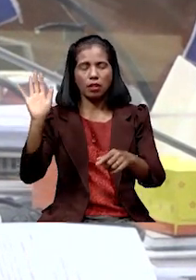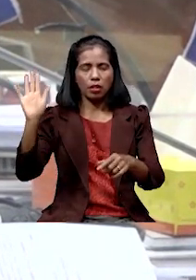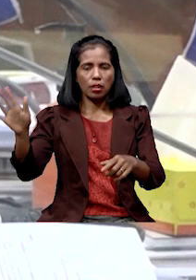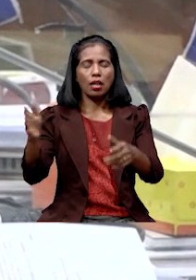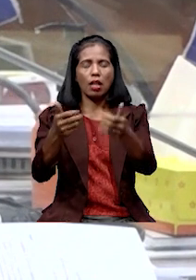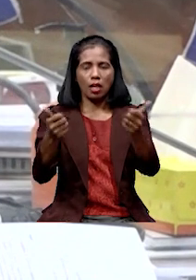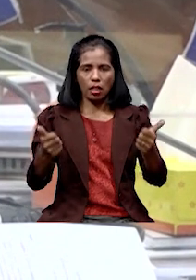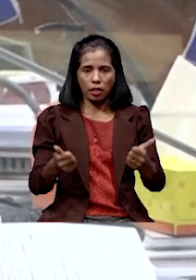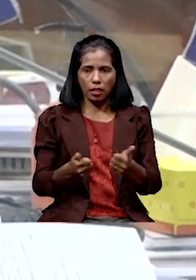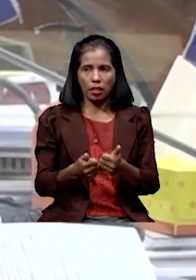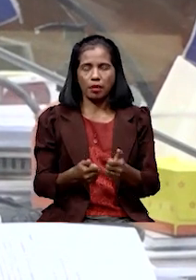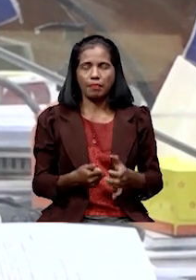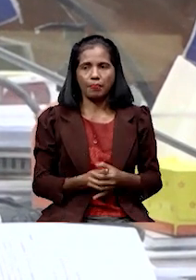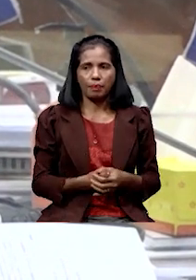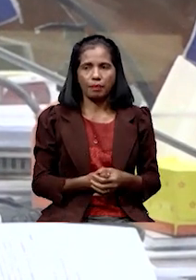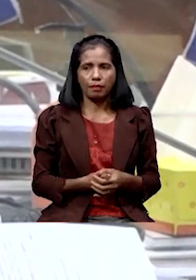heninia